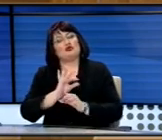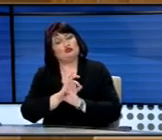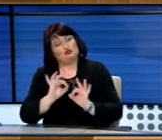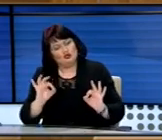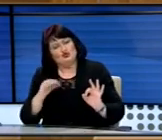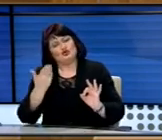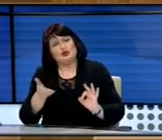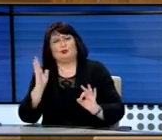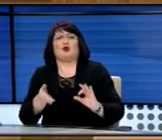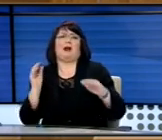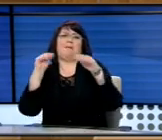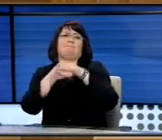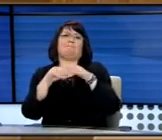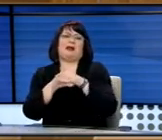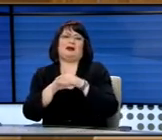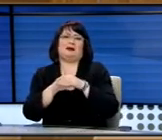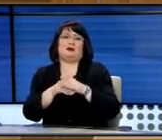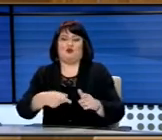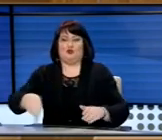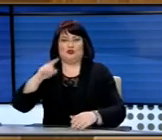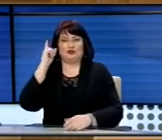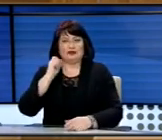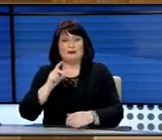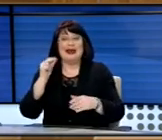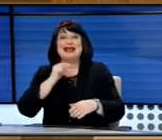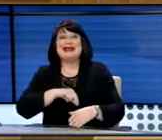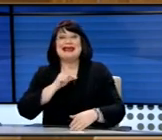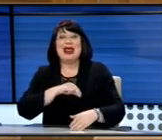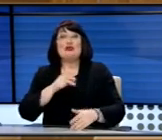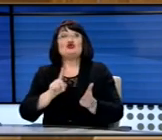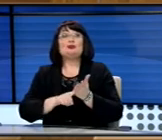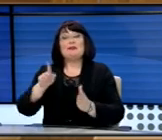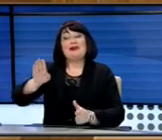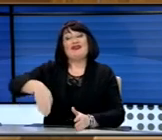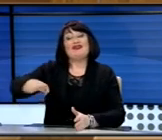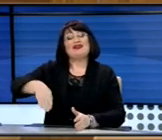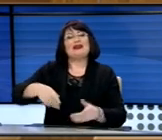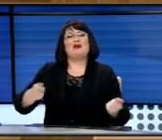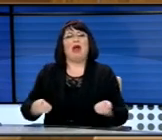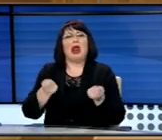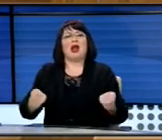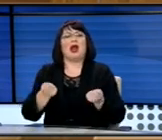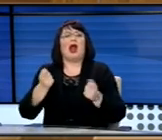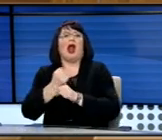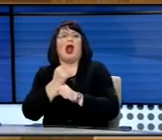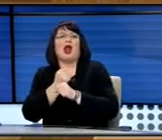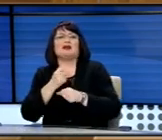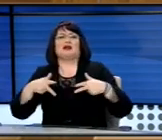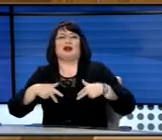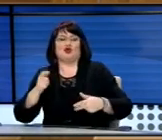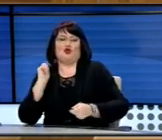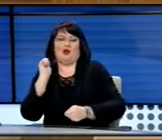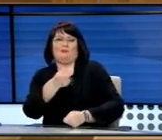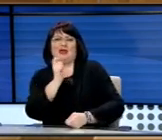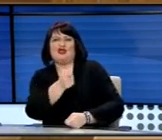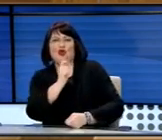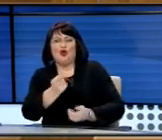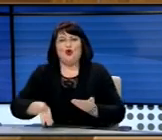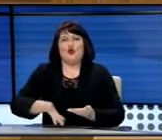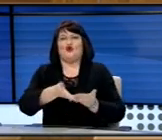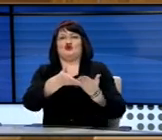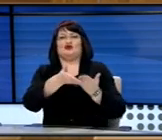Και το κέρδος, όπως ξέρουμε όλοι, απαιτεί φθηνότερη εργατική δύναμη, κρατικές επιδοτήσεις που